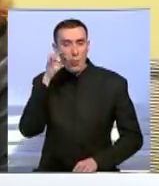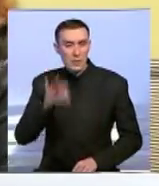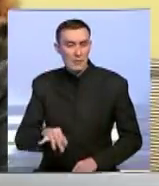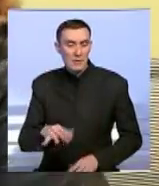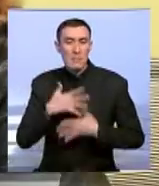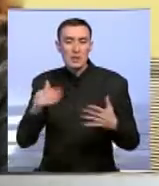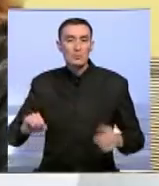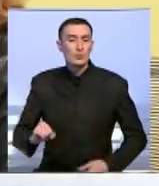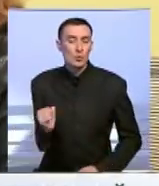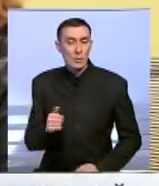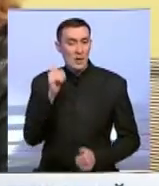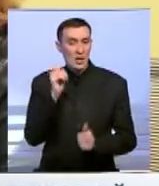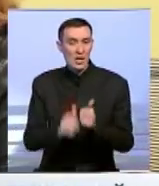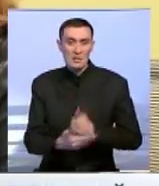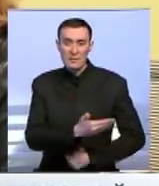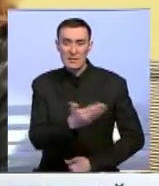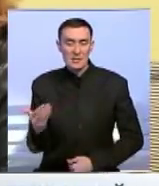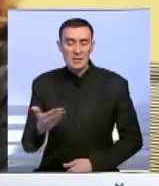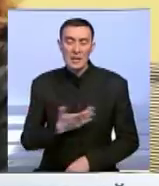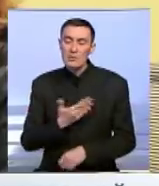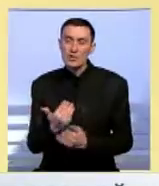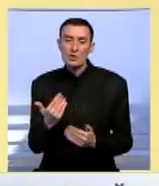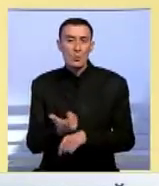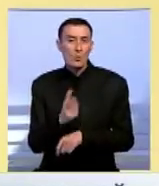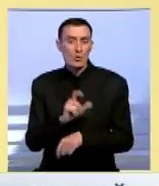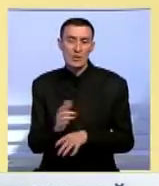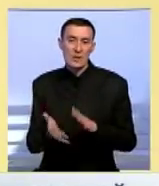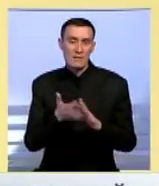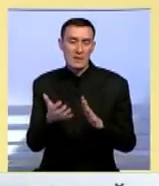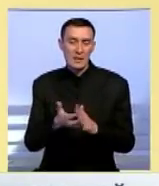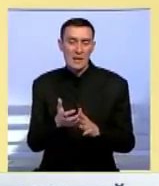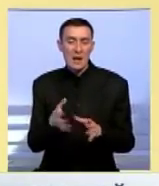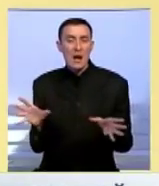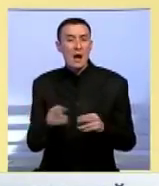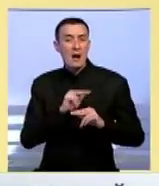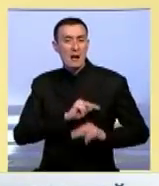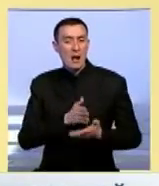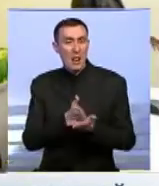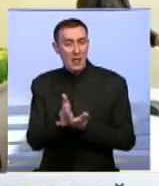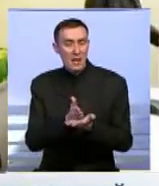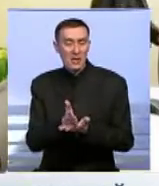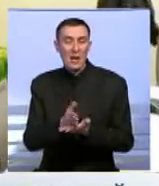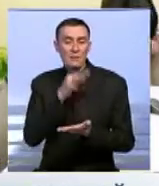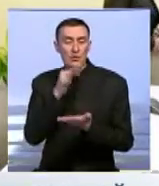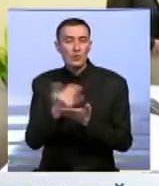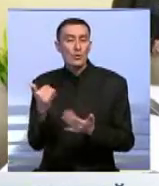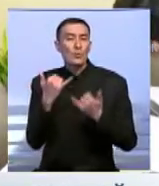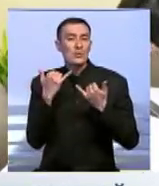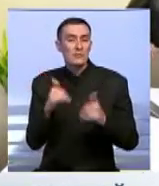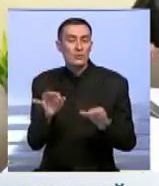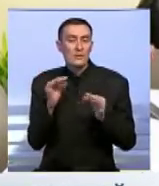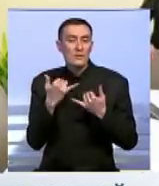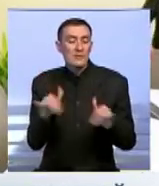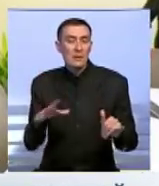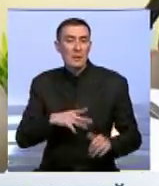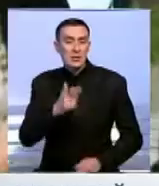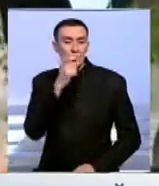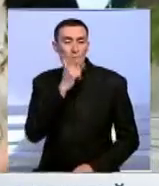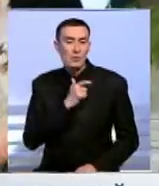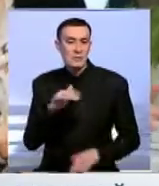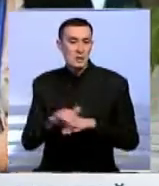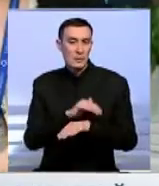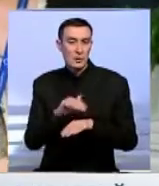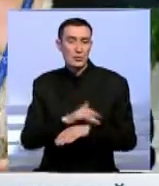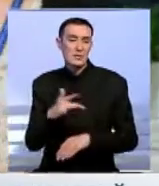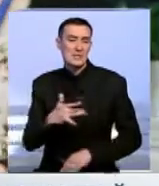большим другом каждого из нас. Нам очень ее не хватает. Коллеги Алмы Уразалиновой отмечают ее удивительную скромность, доброту и